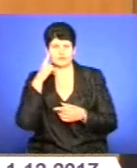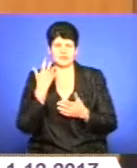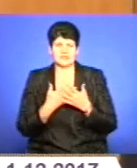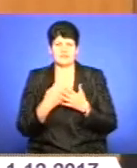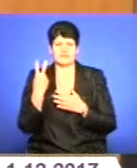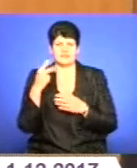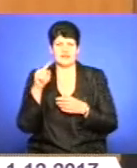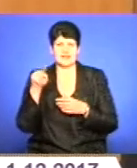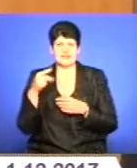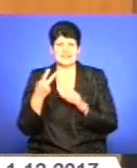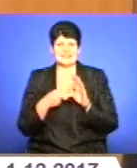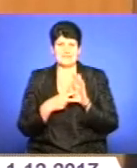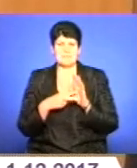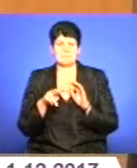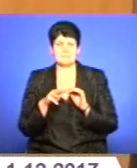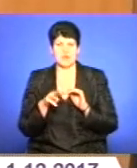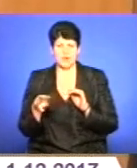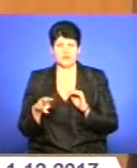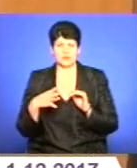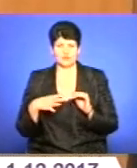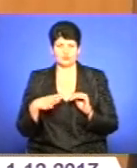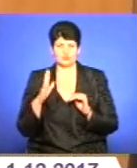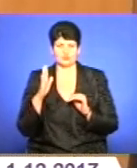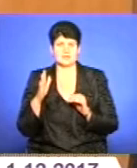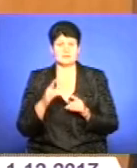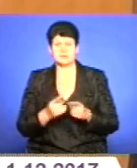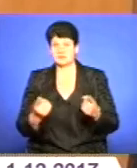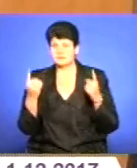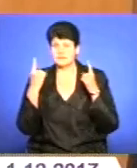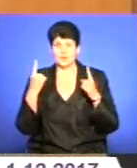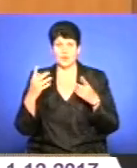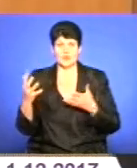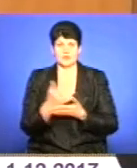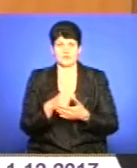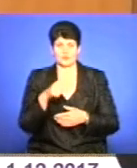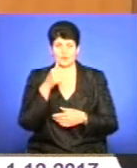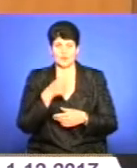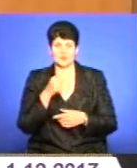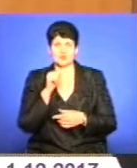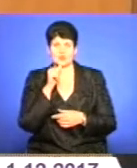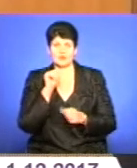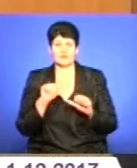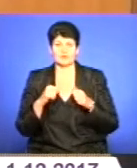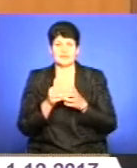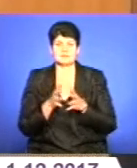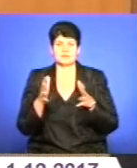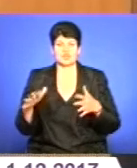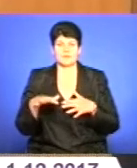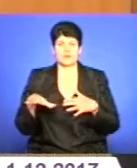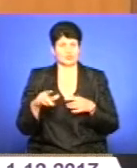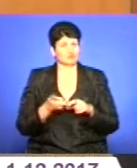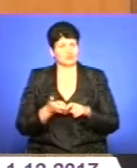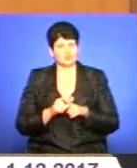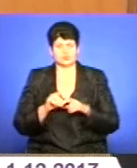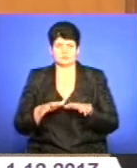2,7 мільйона ми очікуємо. Це буде практично рекордний урожай в поточному році. Цукрові буряки збільшено площа. Суттєво